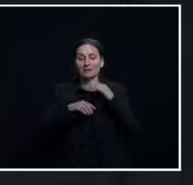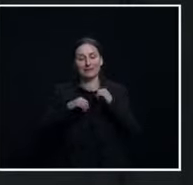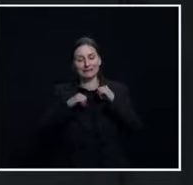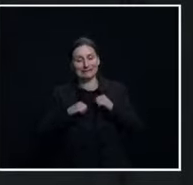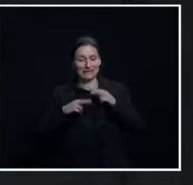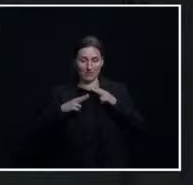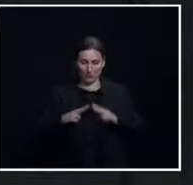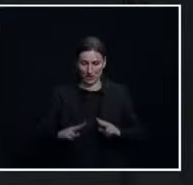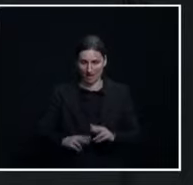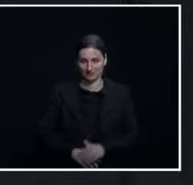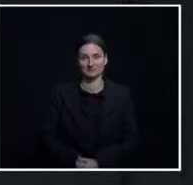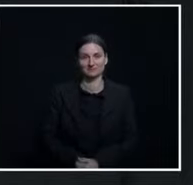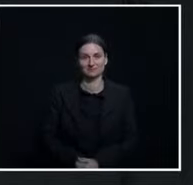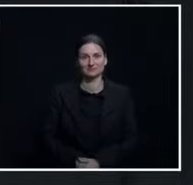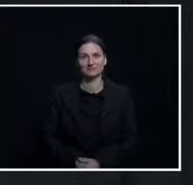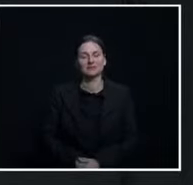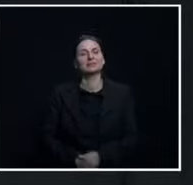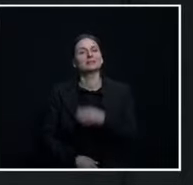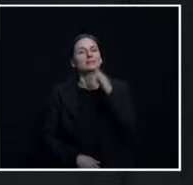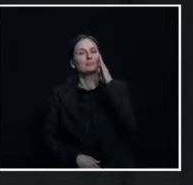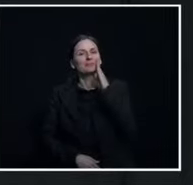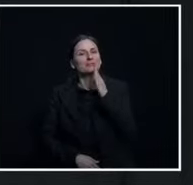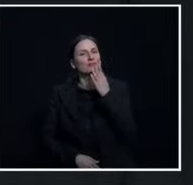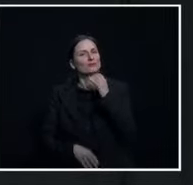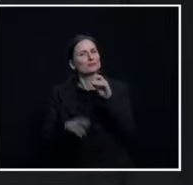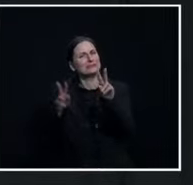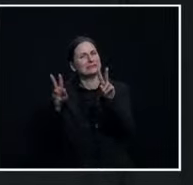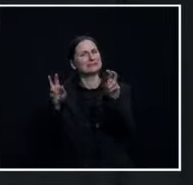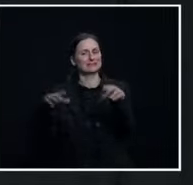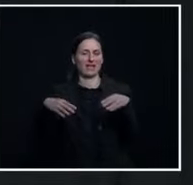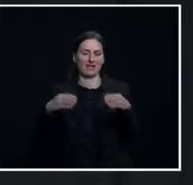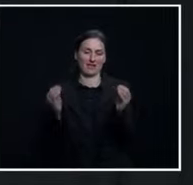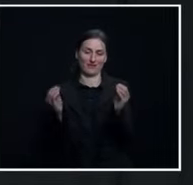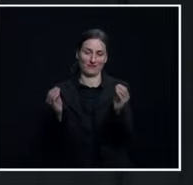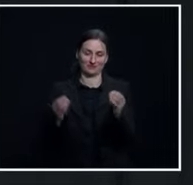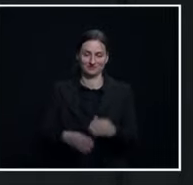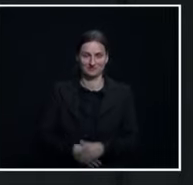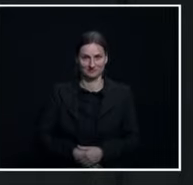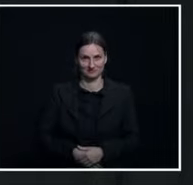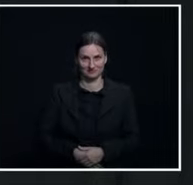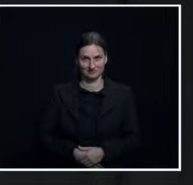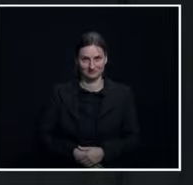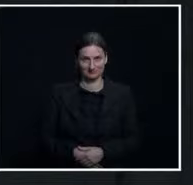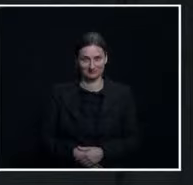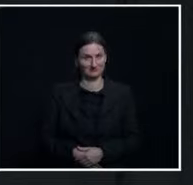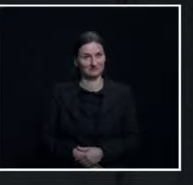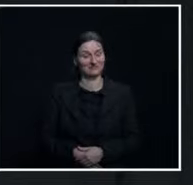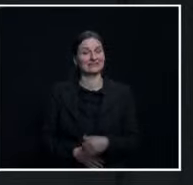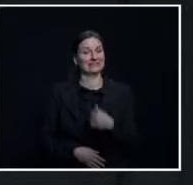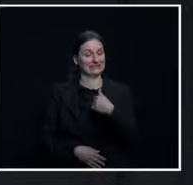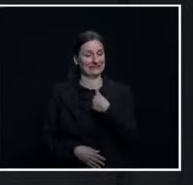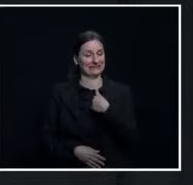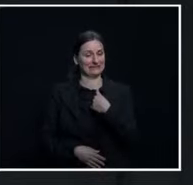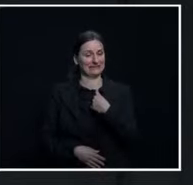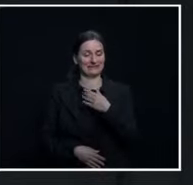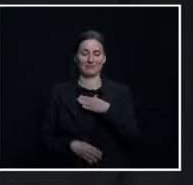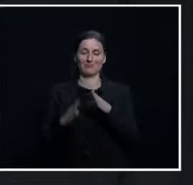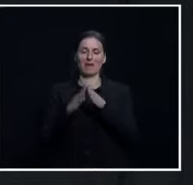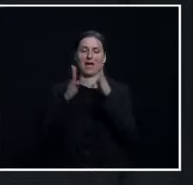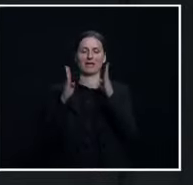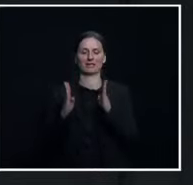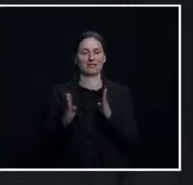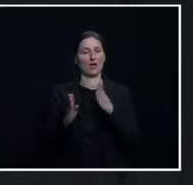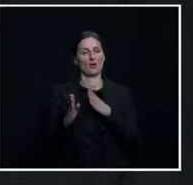Herren. Lassen Sie mich mit einem Zitat beginnen. In allen errichte ich in meinem Haus